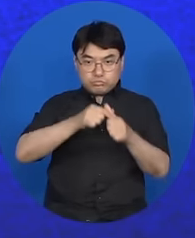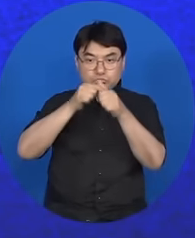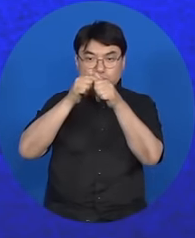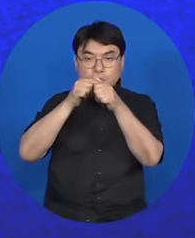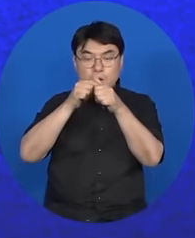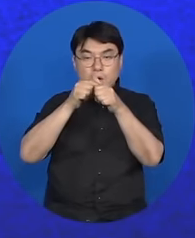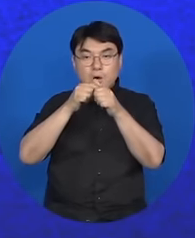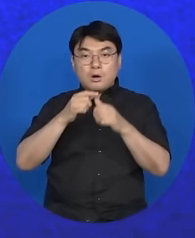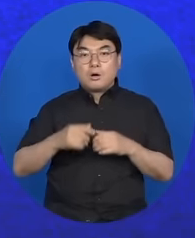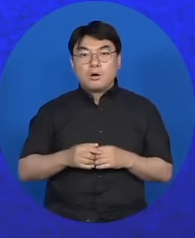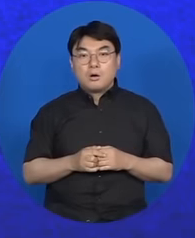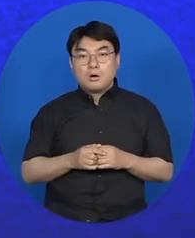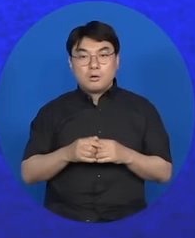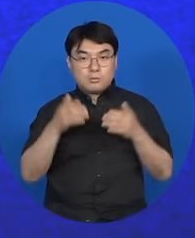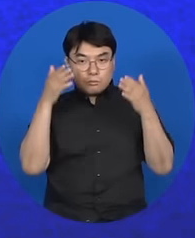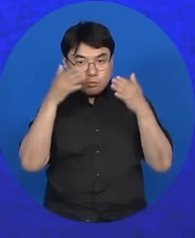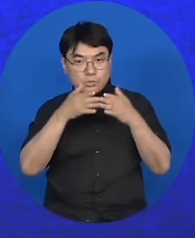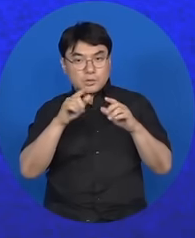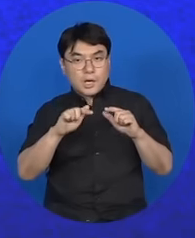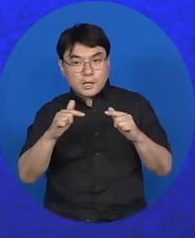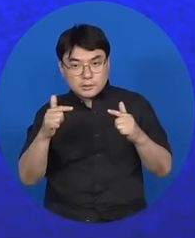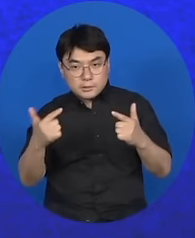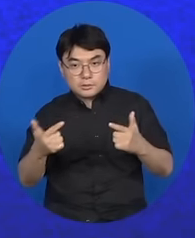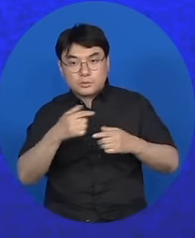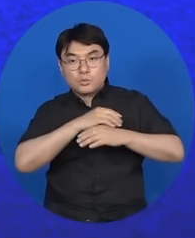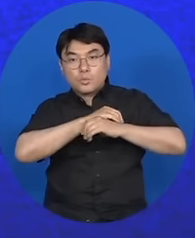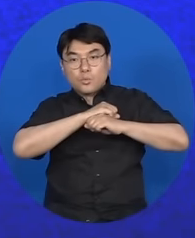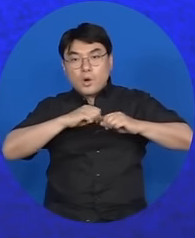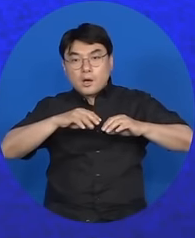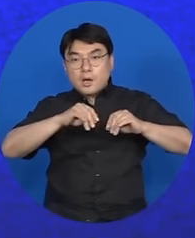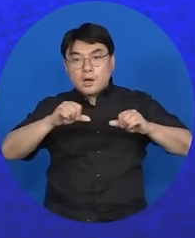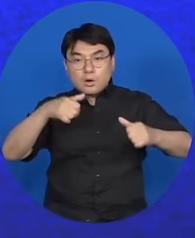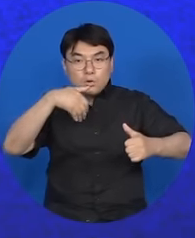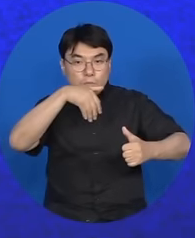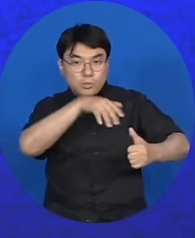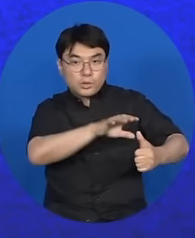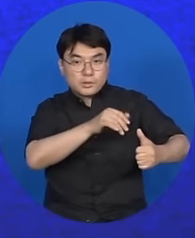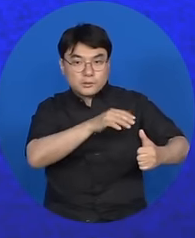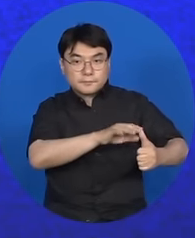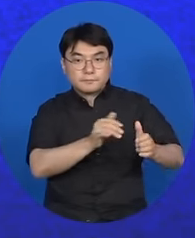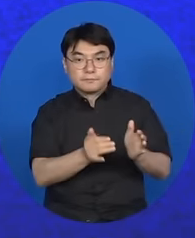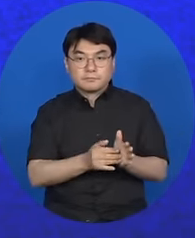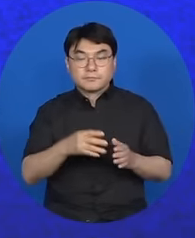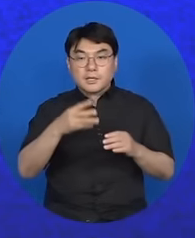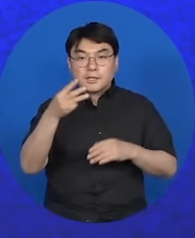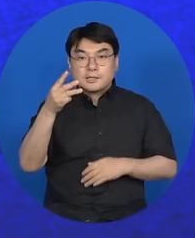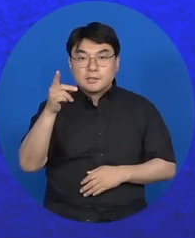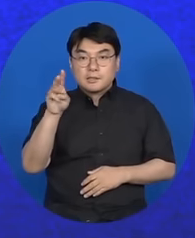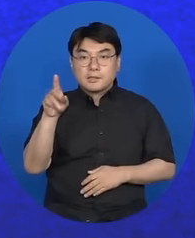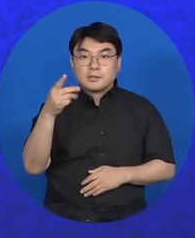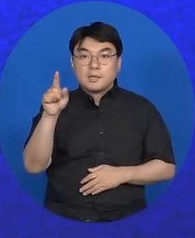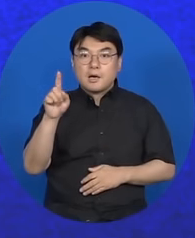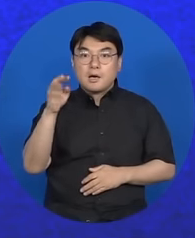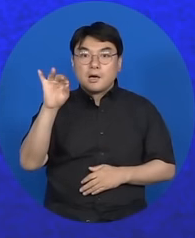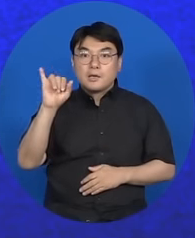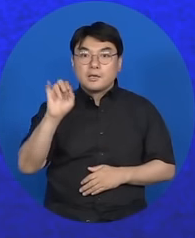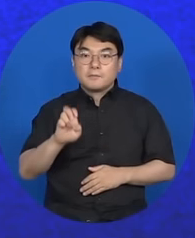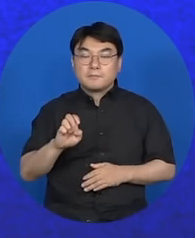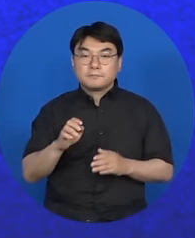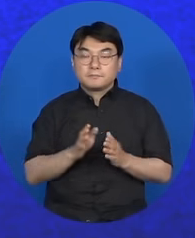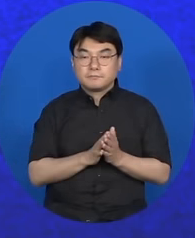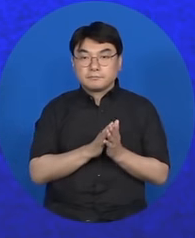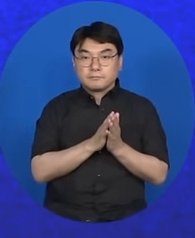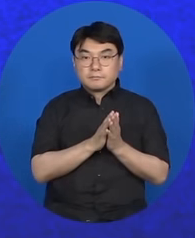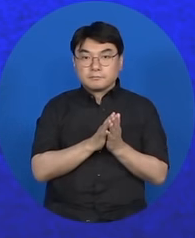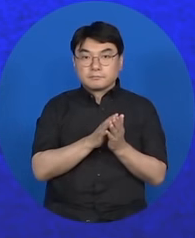주목하지 않는 광야로 보낸 것이죠. 타임즈가 선정한 사도 바울 이후에 세계에서 가장 위대한 선교사로